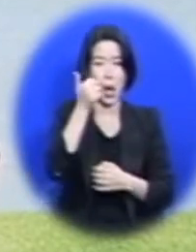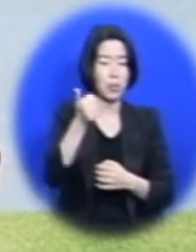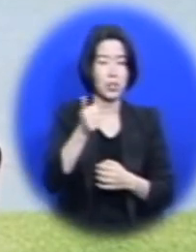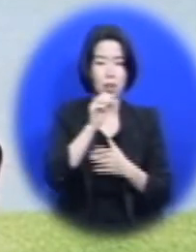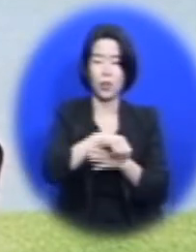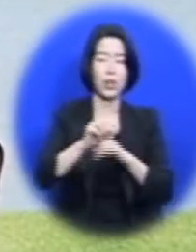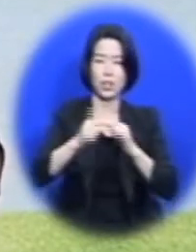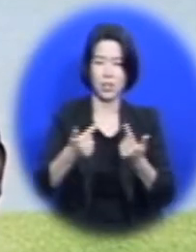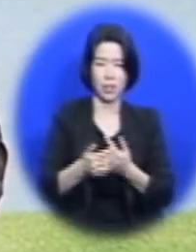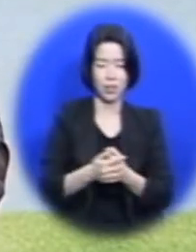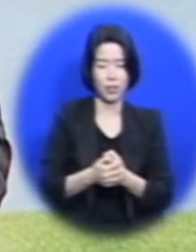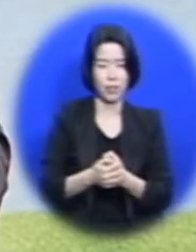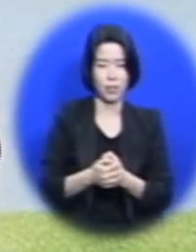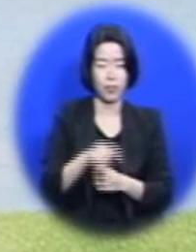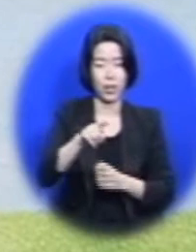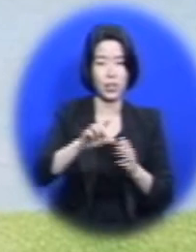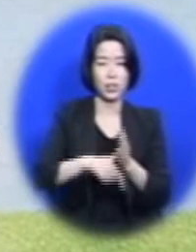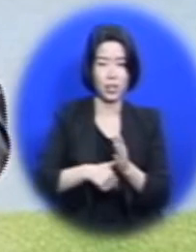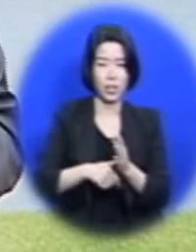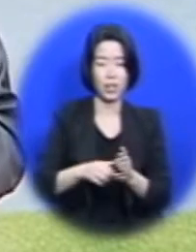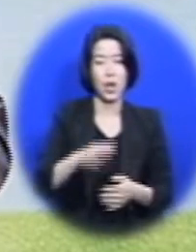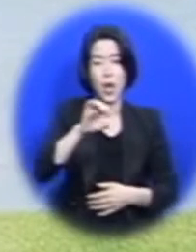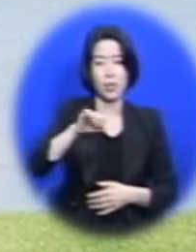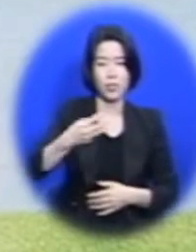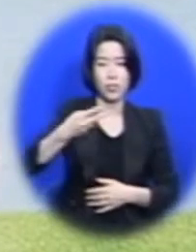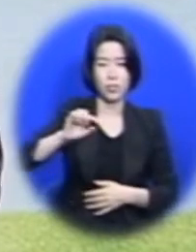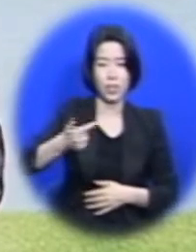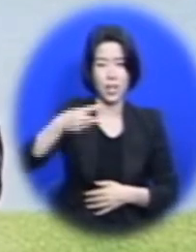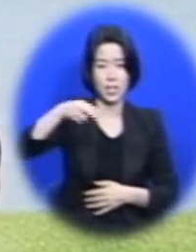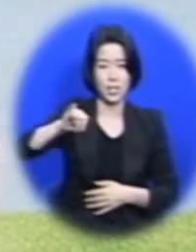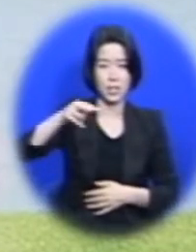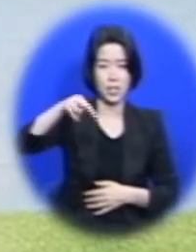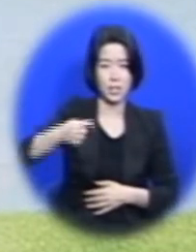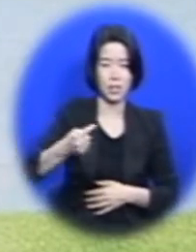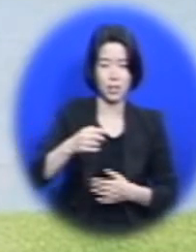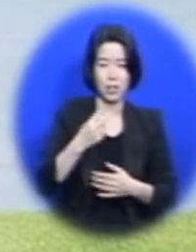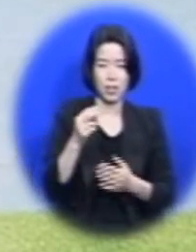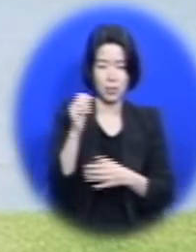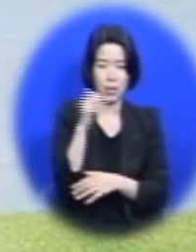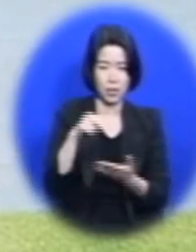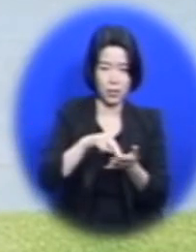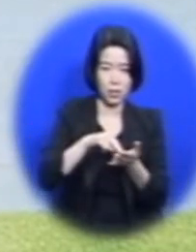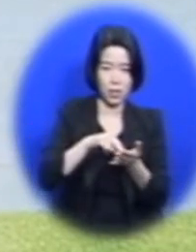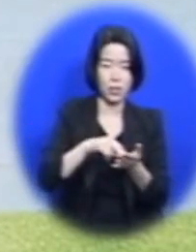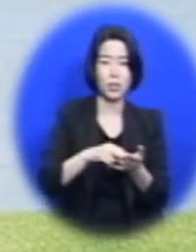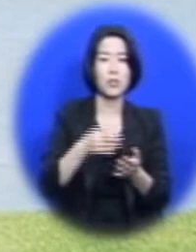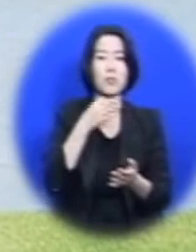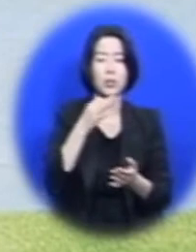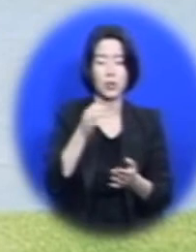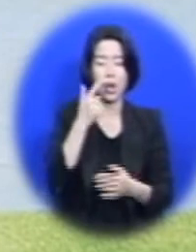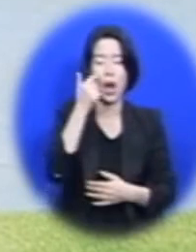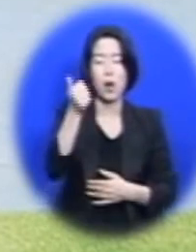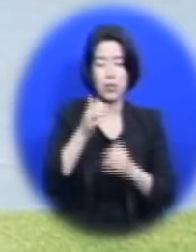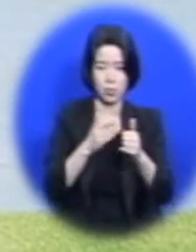허락하지 않습니다. 그때 이 프란시스는 떨리는 목소리로 아버지에게 부탁을 합니다. 아버지,